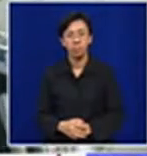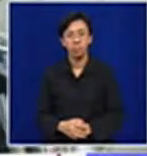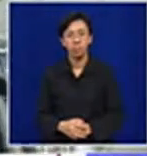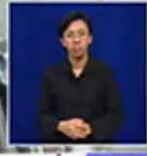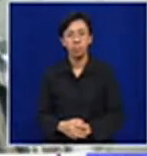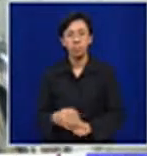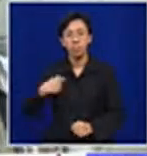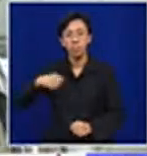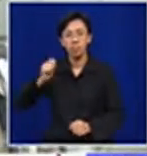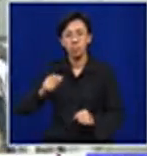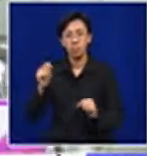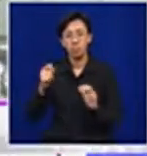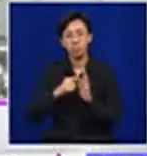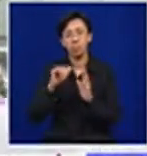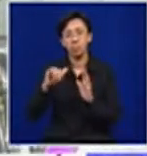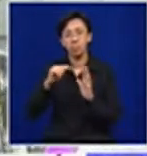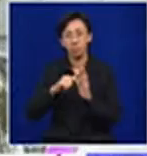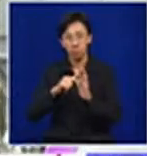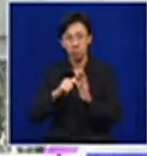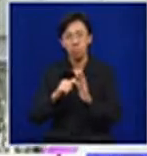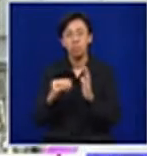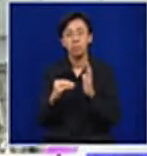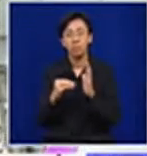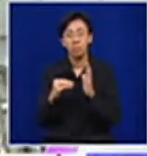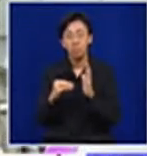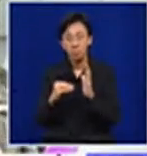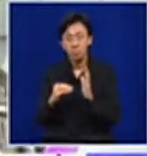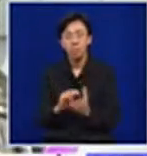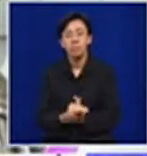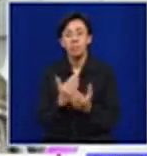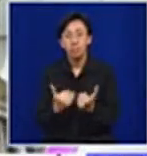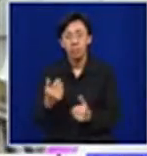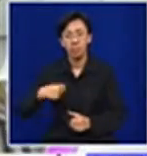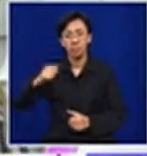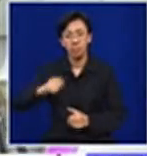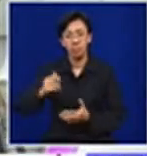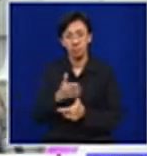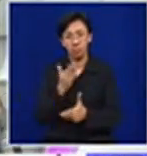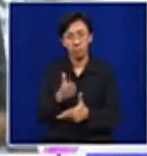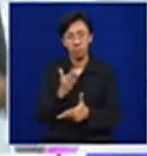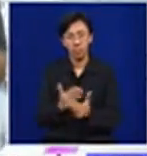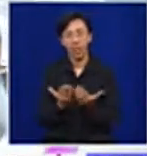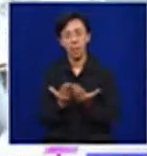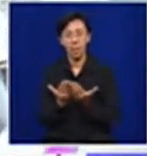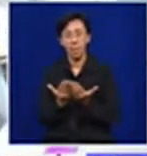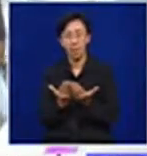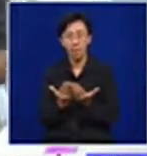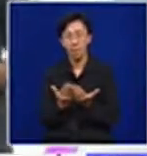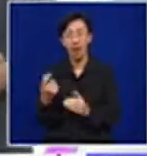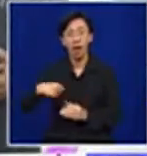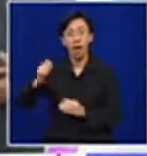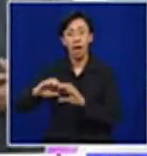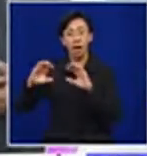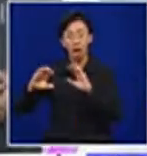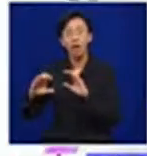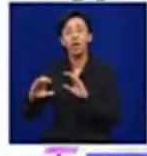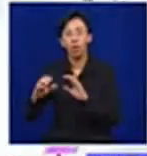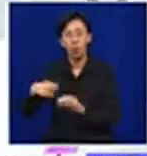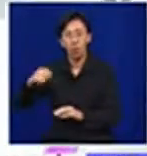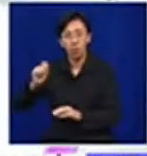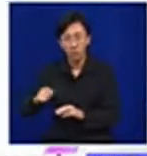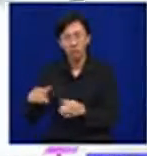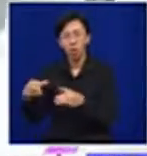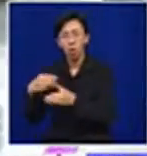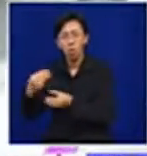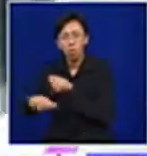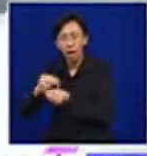ศาลอาญากรุงเทพใต้ค่ะนัดอ่านคำพิพากษาศาลฎีกาในคดีที่พนักงานอัยการฝ่ายคดีอาญากรุงเทพใต้และกลุ่มผู้